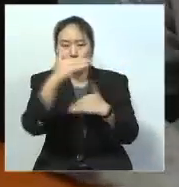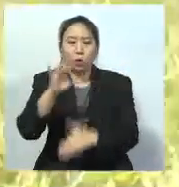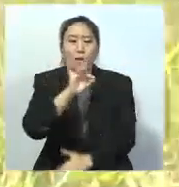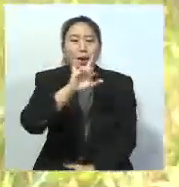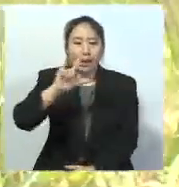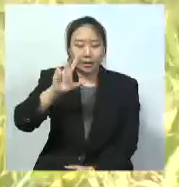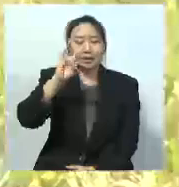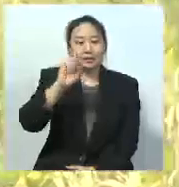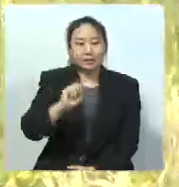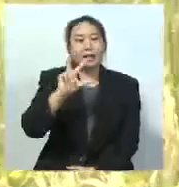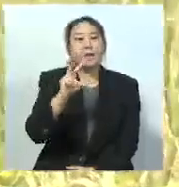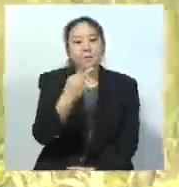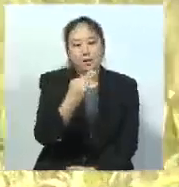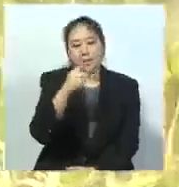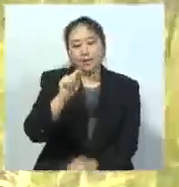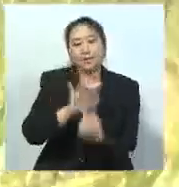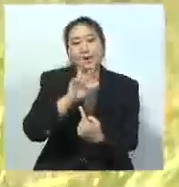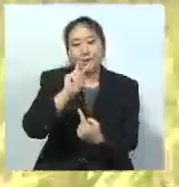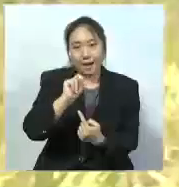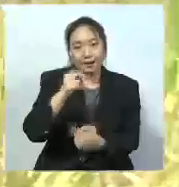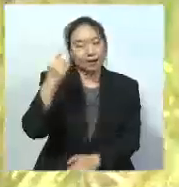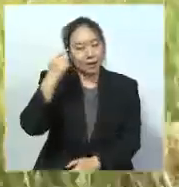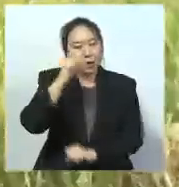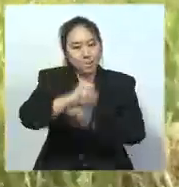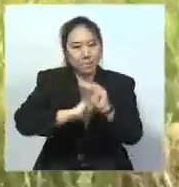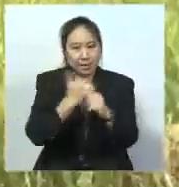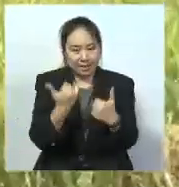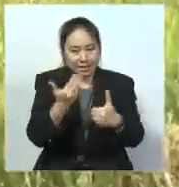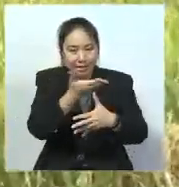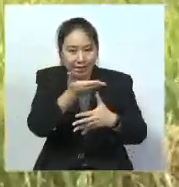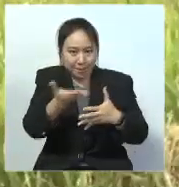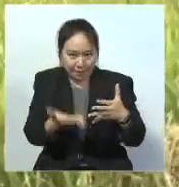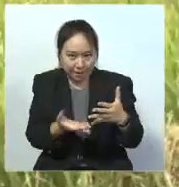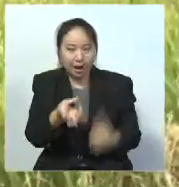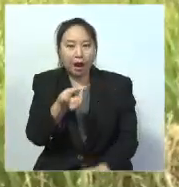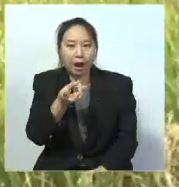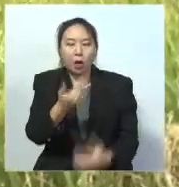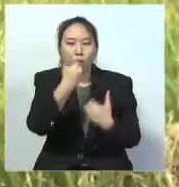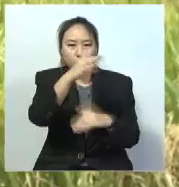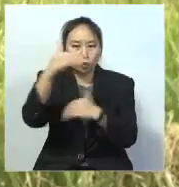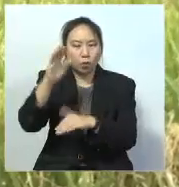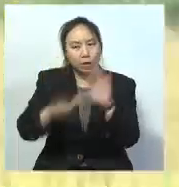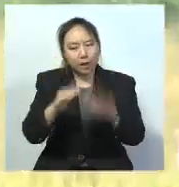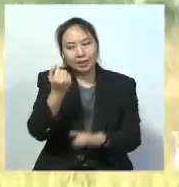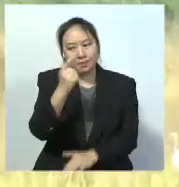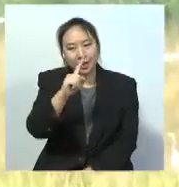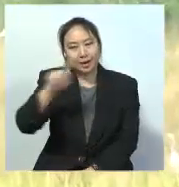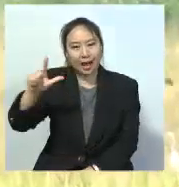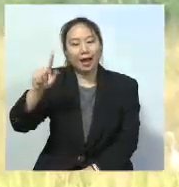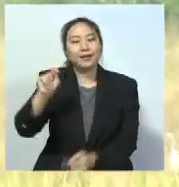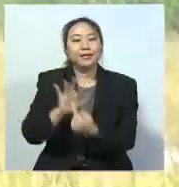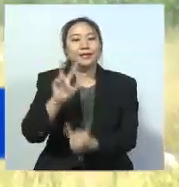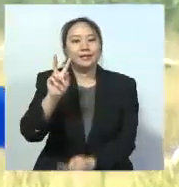8,730,000 ตันโดยมั่นใจนะครับว่าทั้งปีนี้นะครับไทยจะส่งออกข้าวได้ประมาณ11ล้านตันตามเป้าหมาย